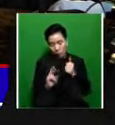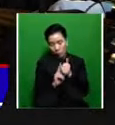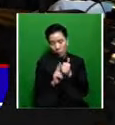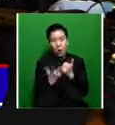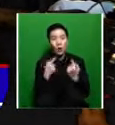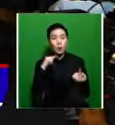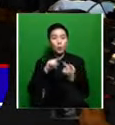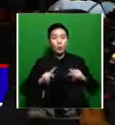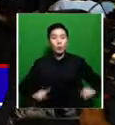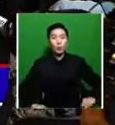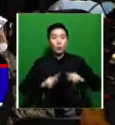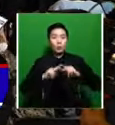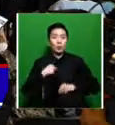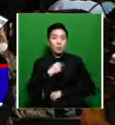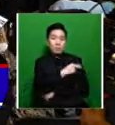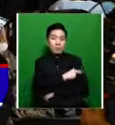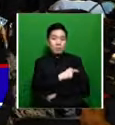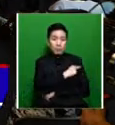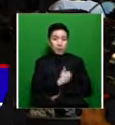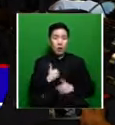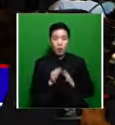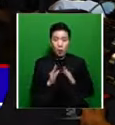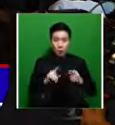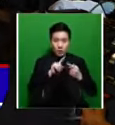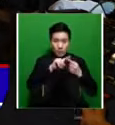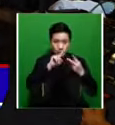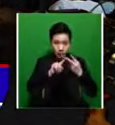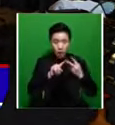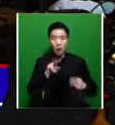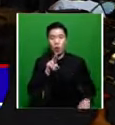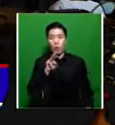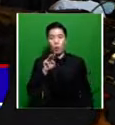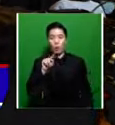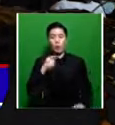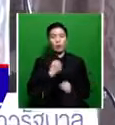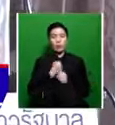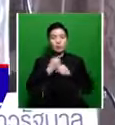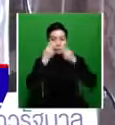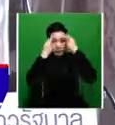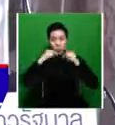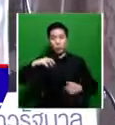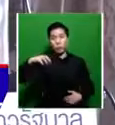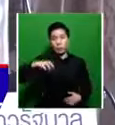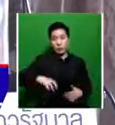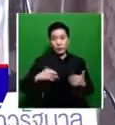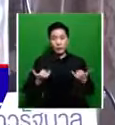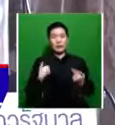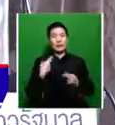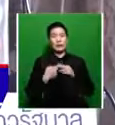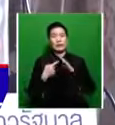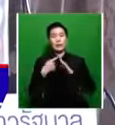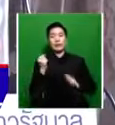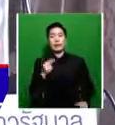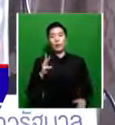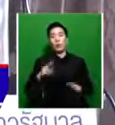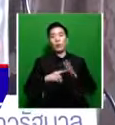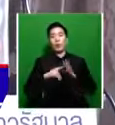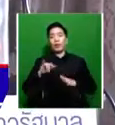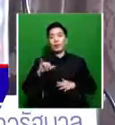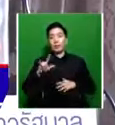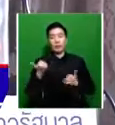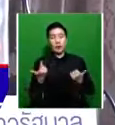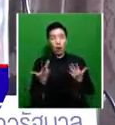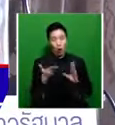ตรีและรัฐมนตรีว่าการกระทรวงสาธารณสุขรวมถึงท่านรัฐมนตรีประจำสำนักนายกรัฐมนตรีท่านเทวัลลิปตพลบนะคะ